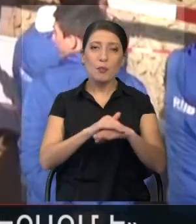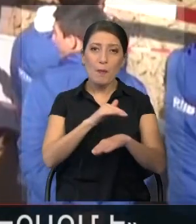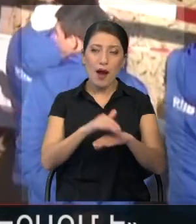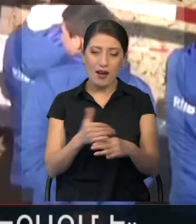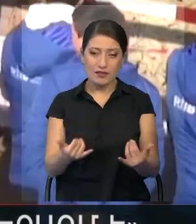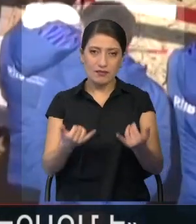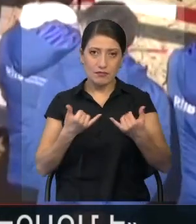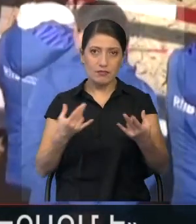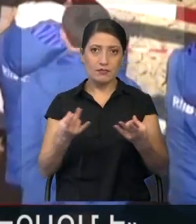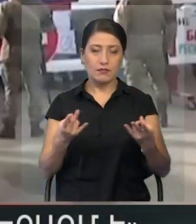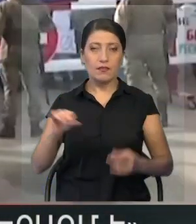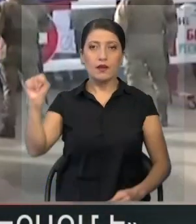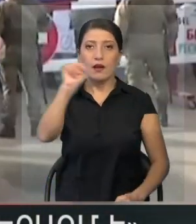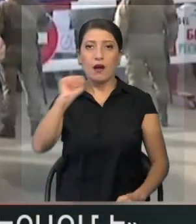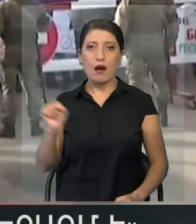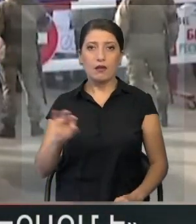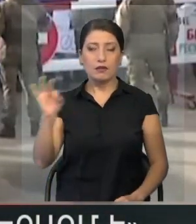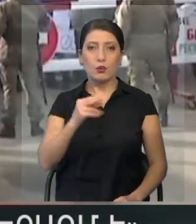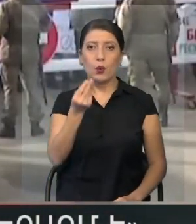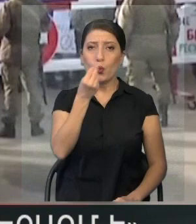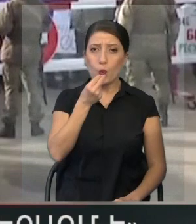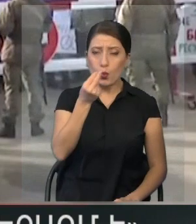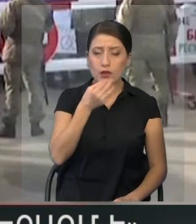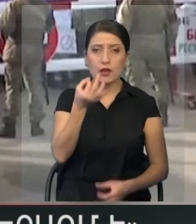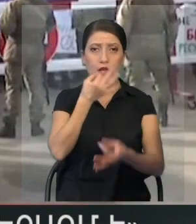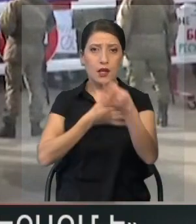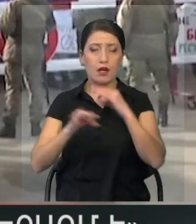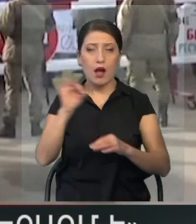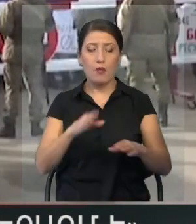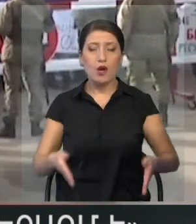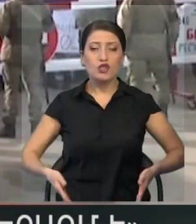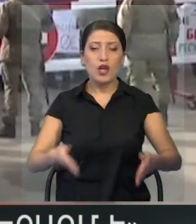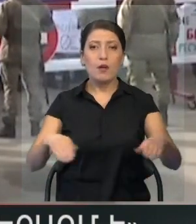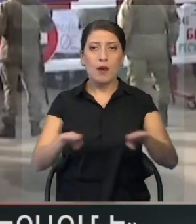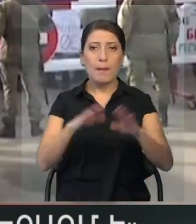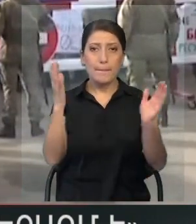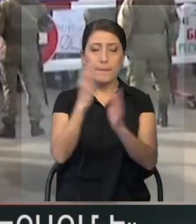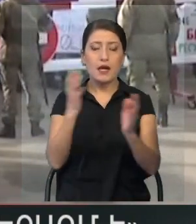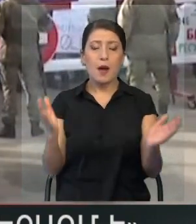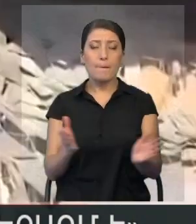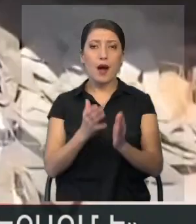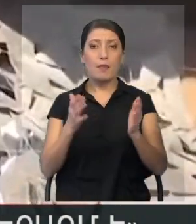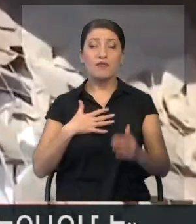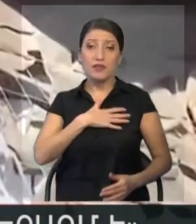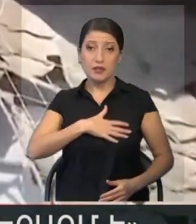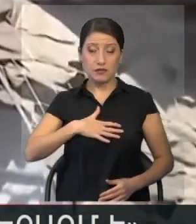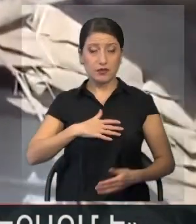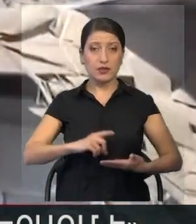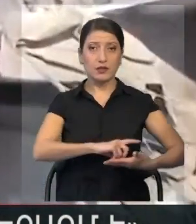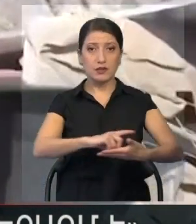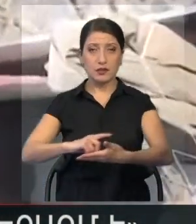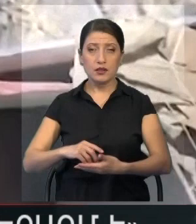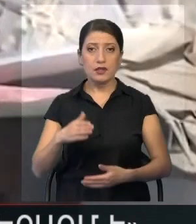հանդեպ։ Արցախցիների համար սննդի դեղորայքի ճանապարհը փակած բնապահպանները խոցվել են քննարկումներից, թե իրենց ձեռքում